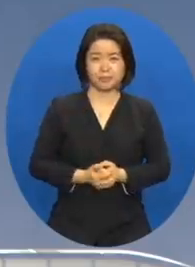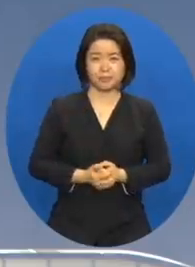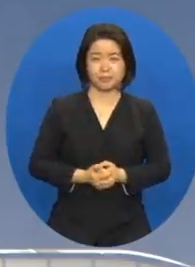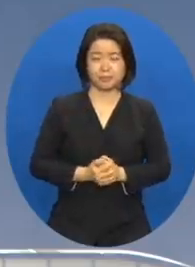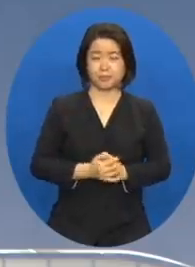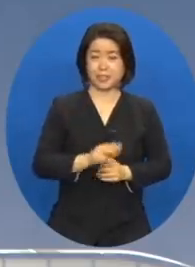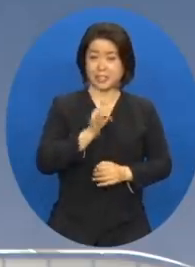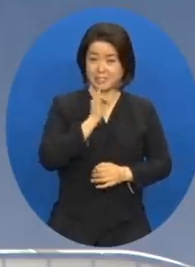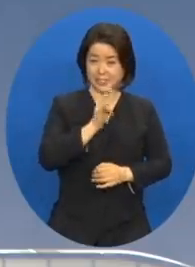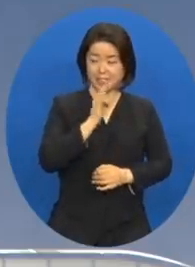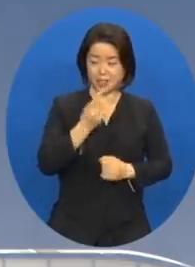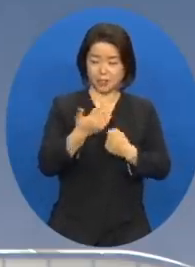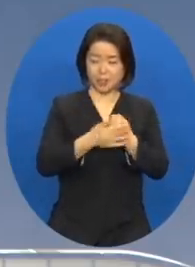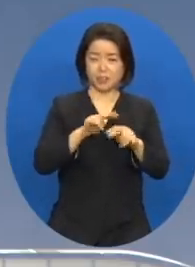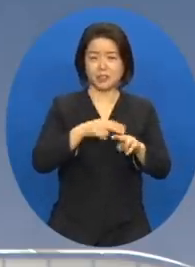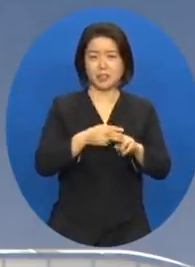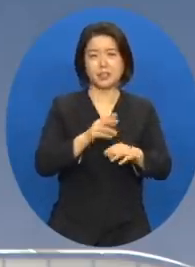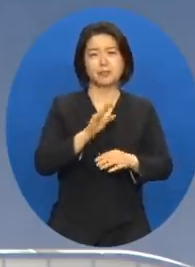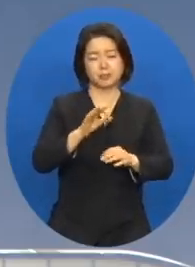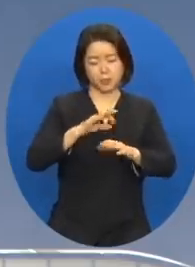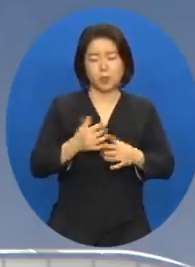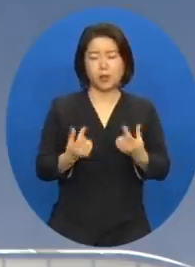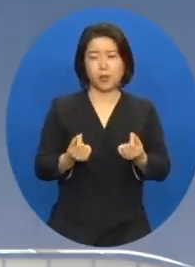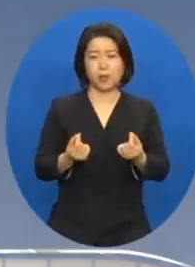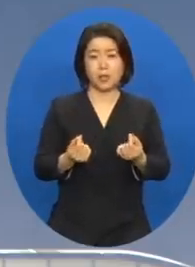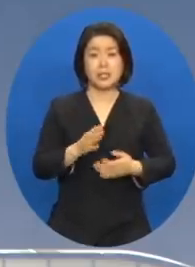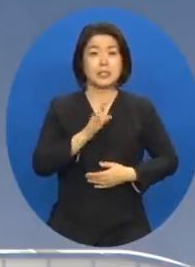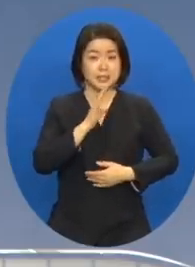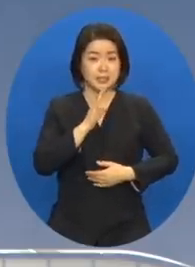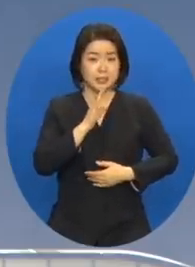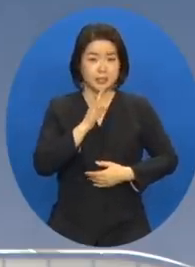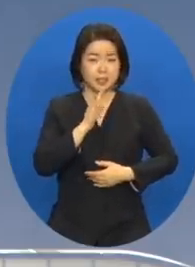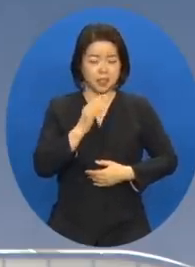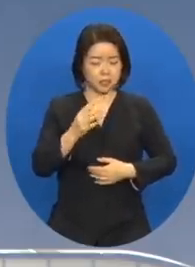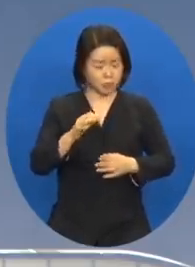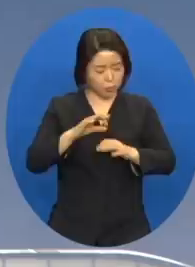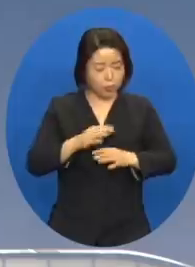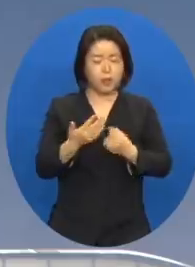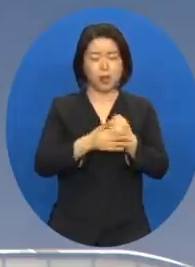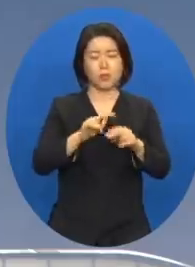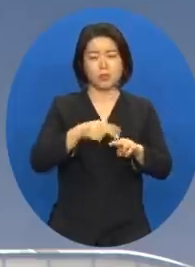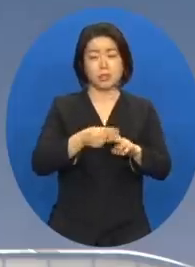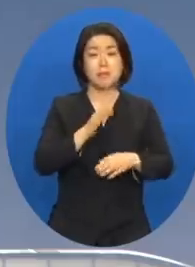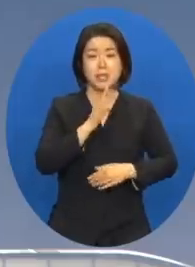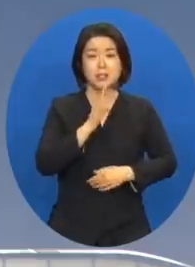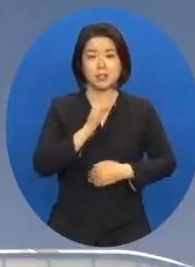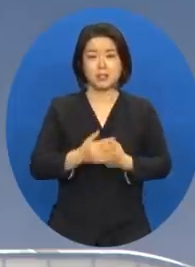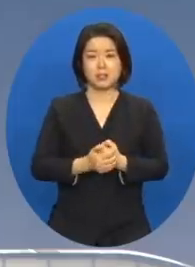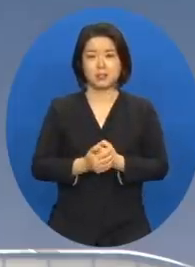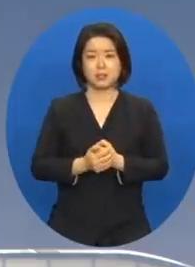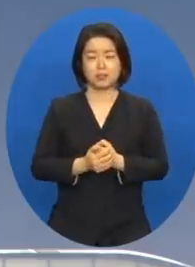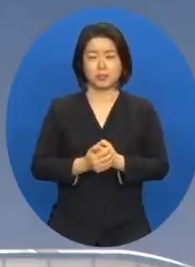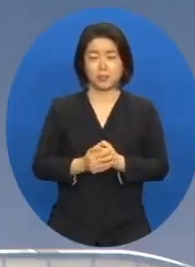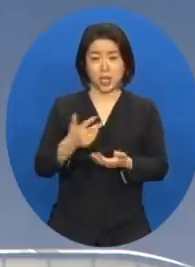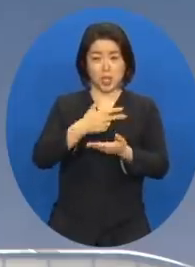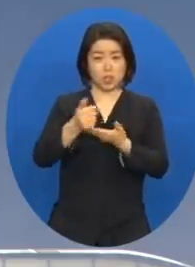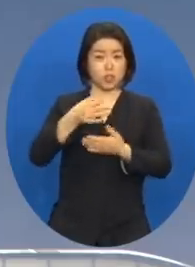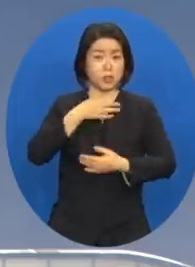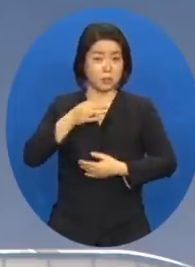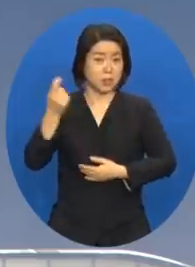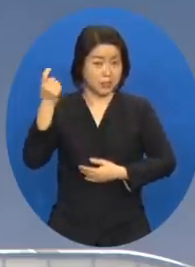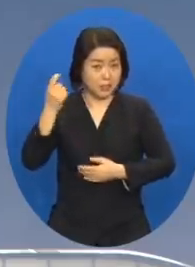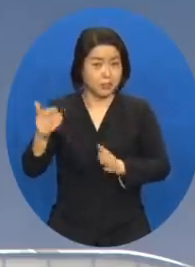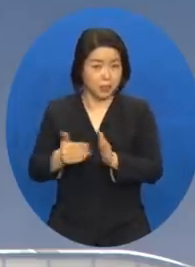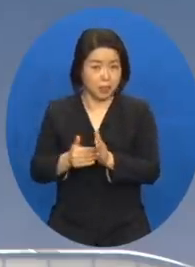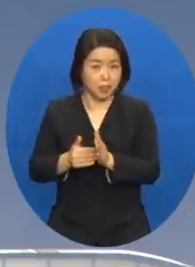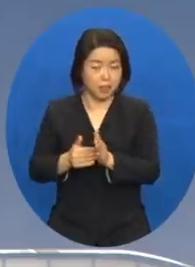예언의 은사는 정말 놀랍습니다. 진짜 놀라운 은사예요. 우리가 주님의 음성을 들었다.